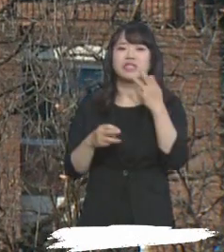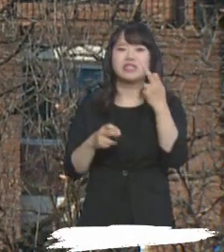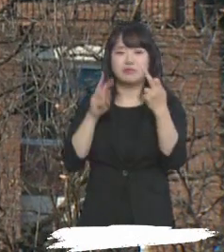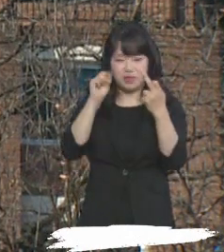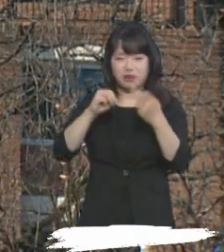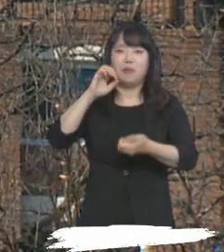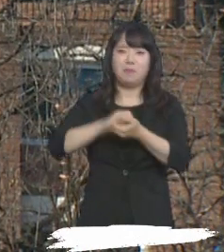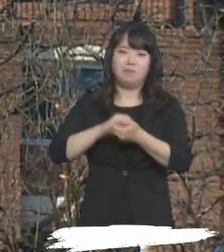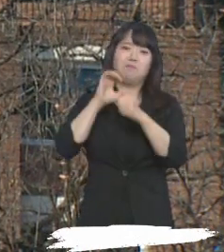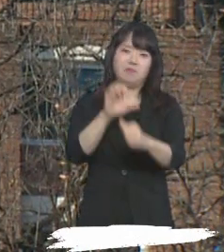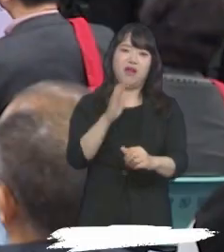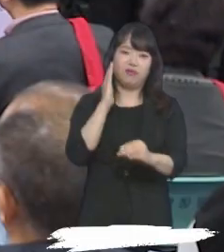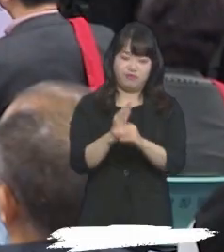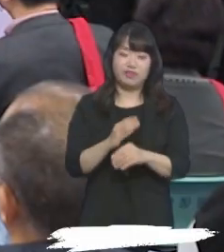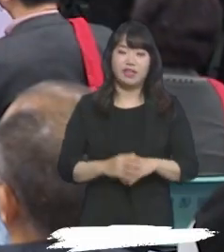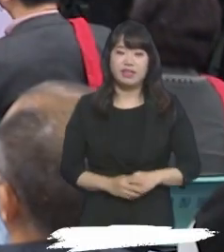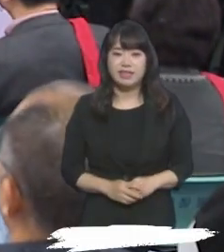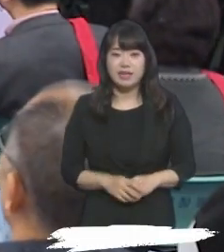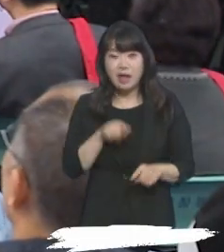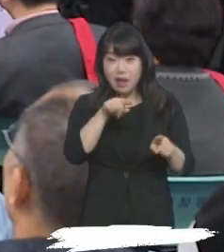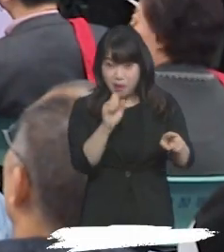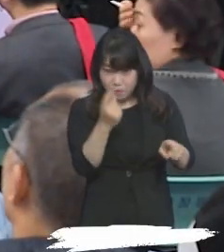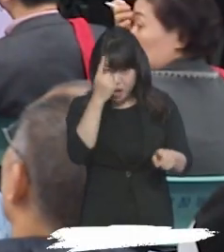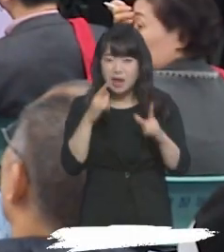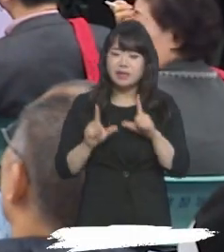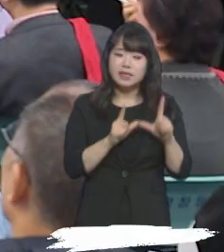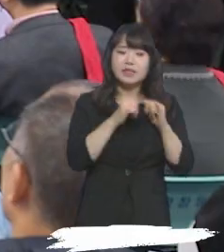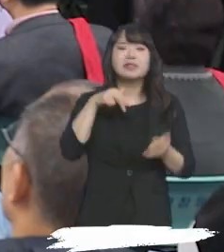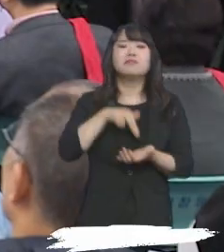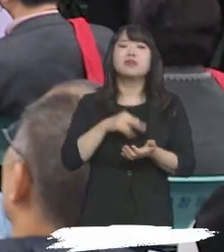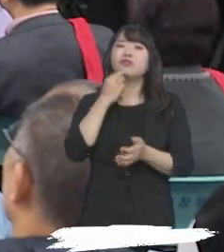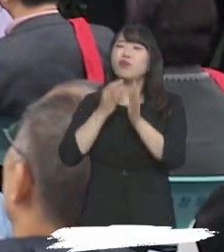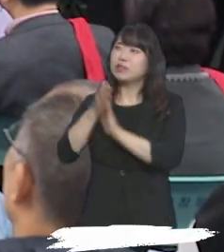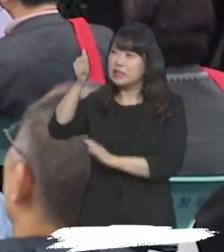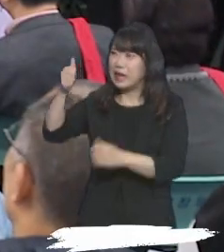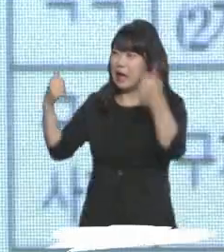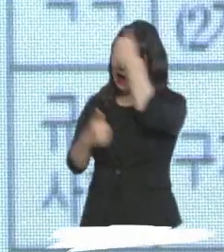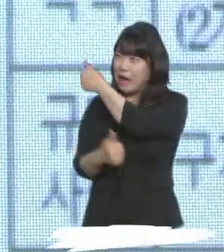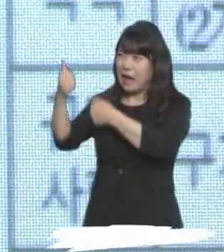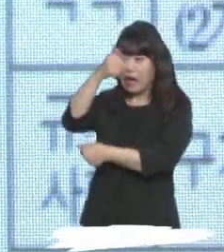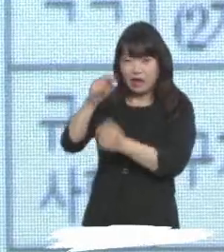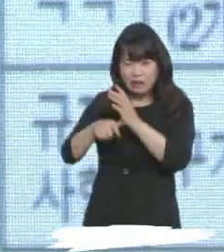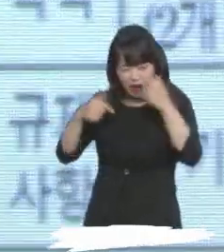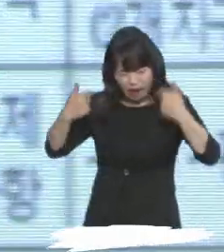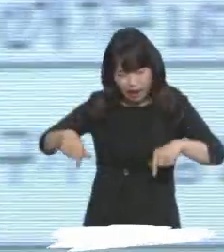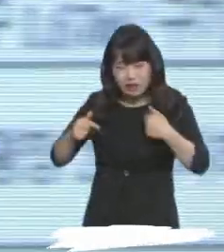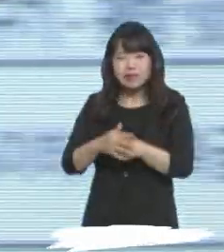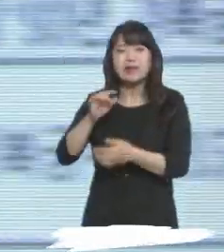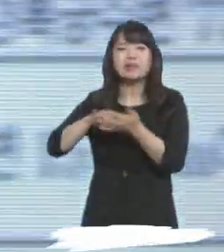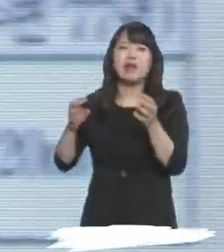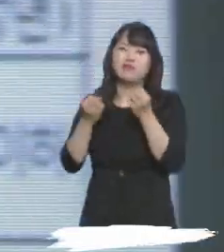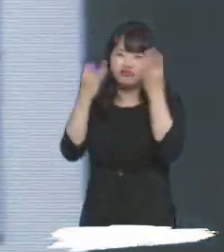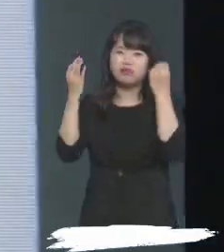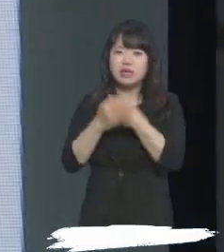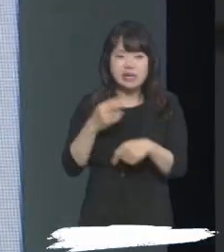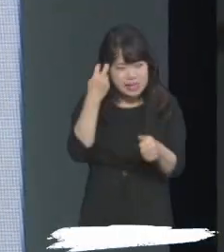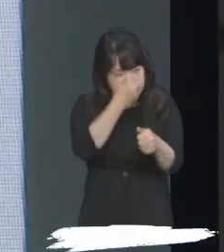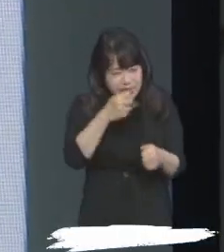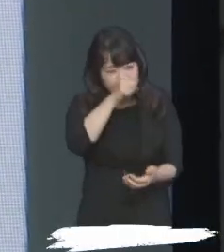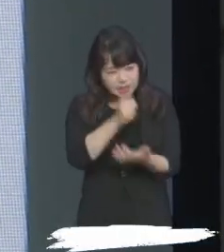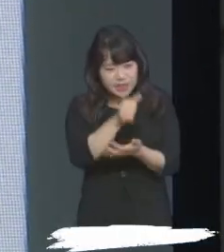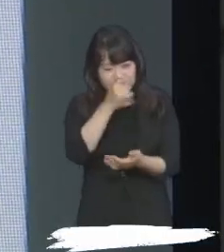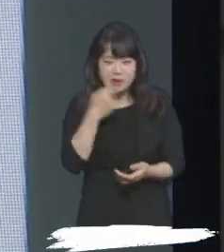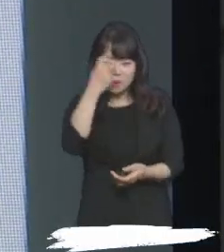12m로 제한돼 있습니다. 때문에 주민들은 서울시장이 바뀔 때마다 수억 원의 혈세를 들여 용역